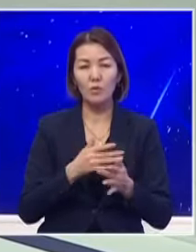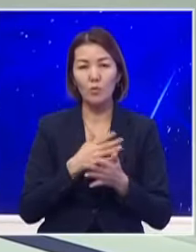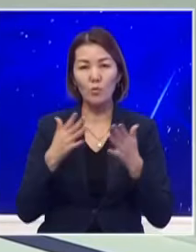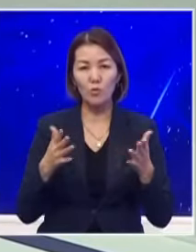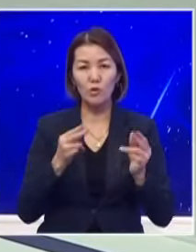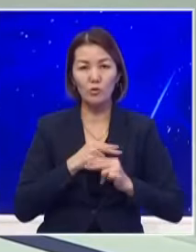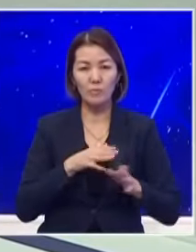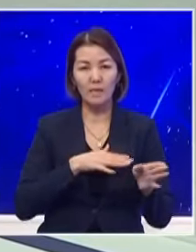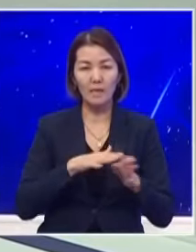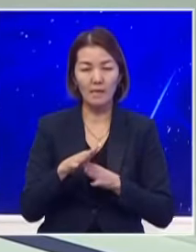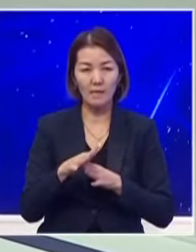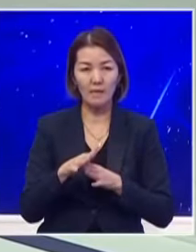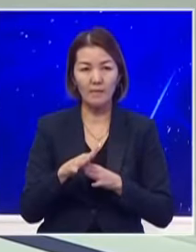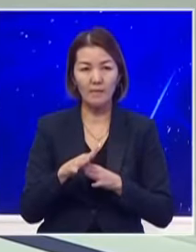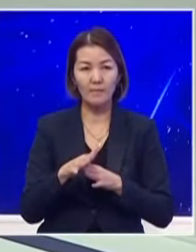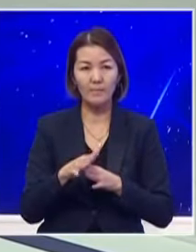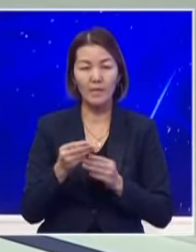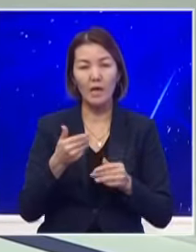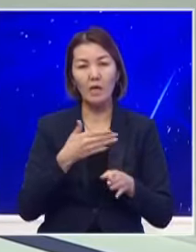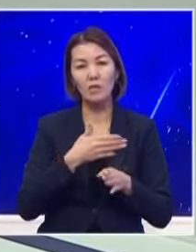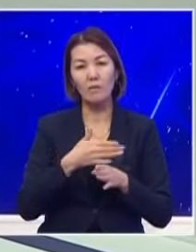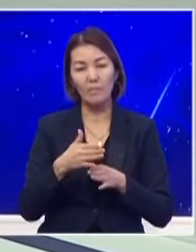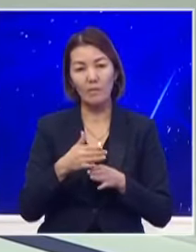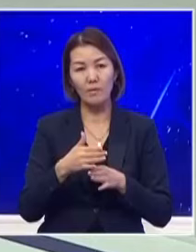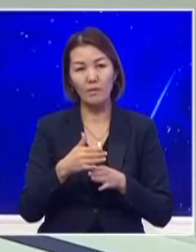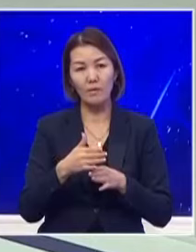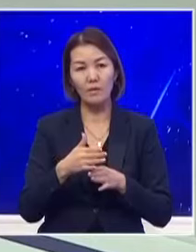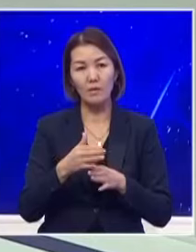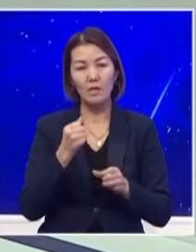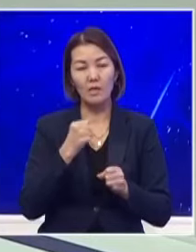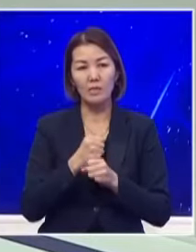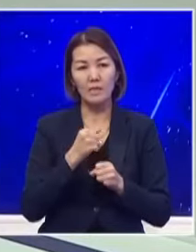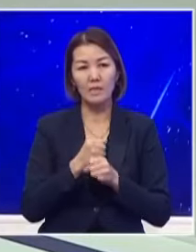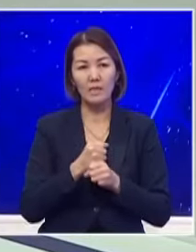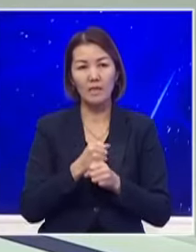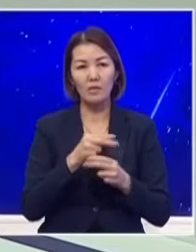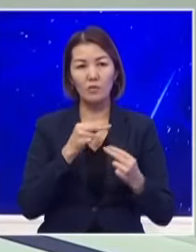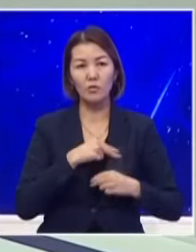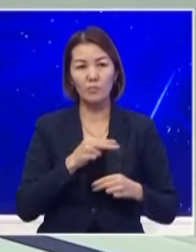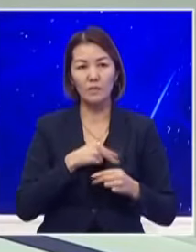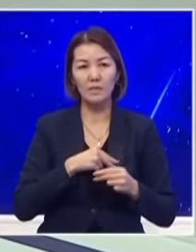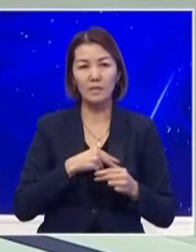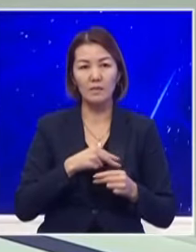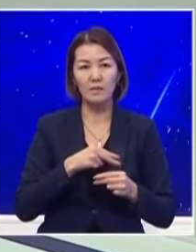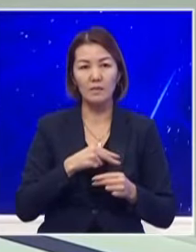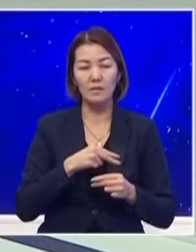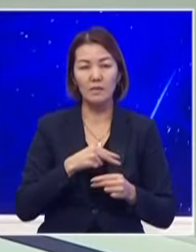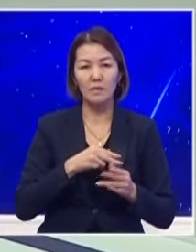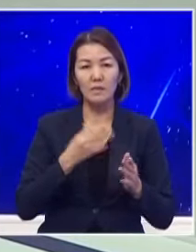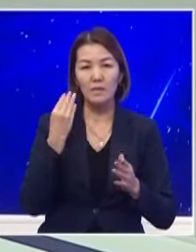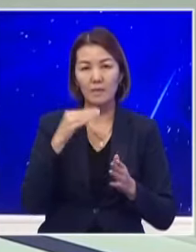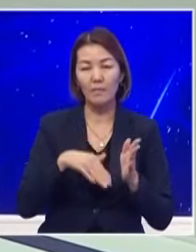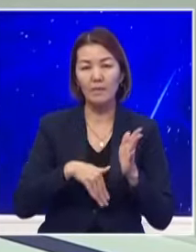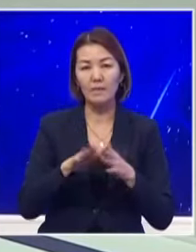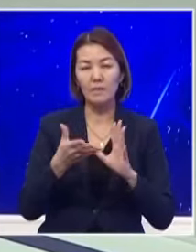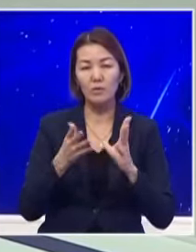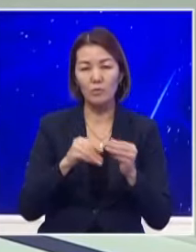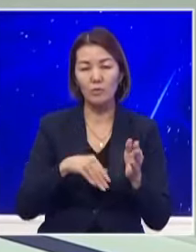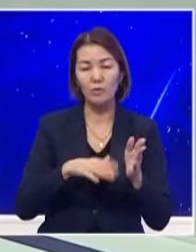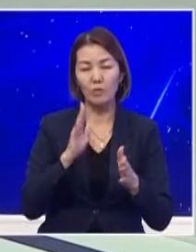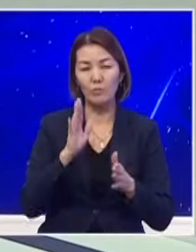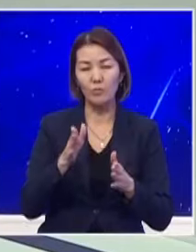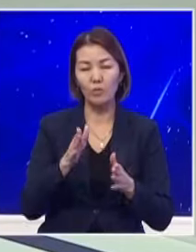атқарылды. Себебі қаражат болғаннан кейін ол жасалған жұмыстардың сапасы да нәтижесі де жақсы